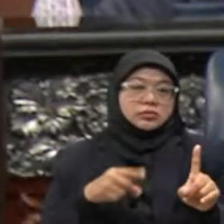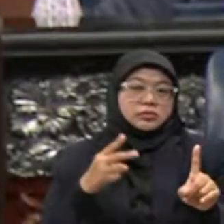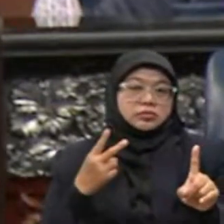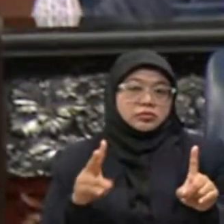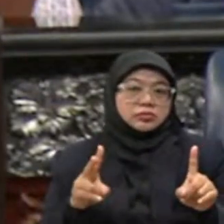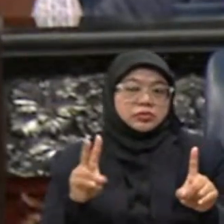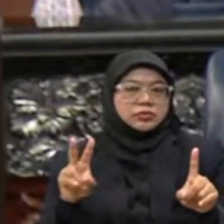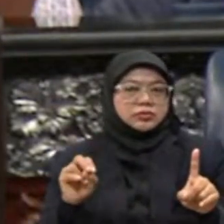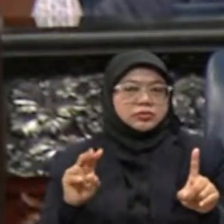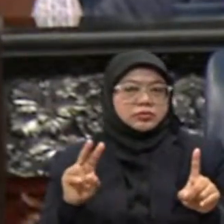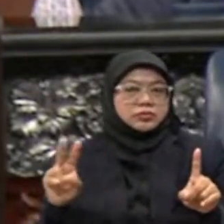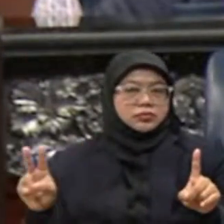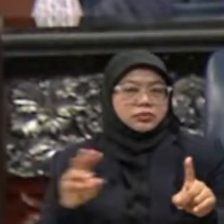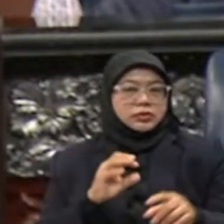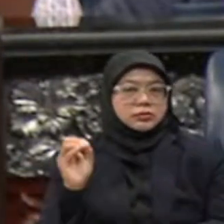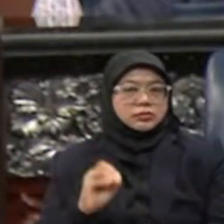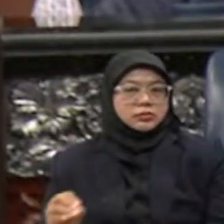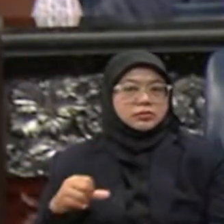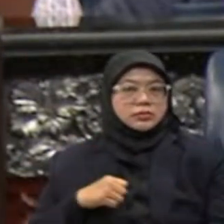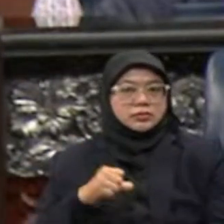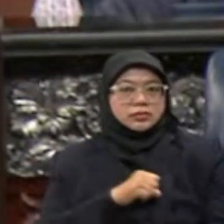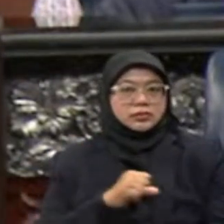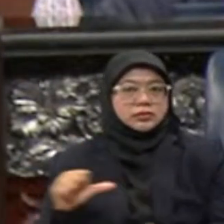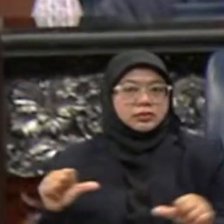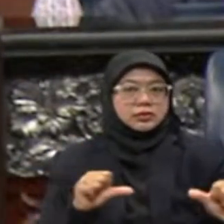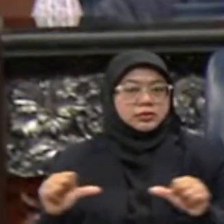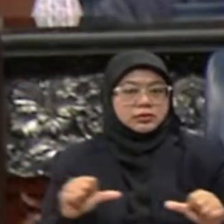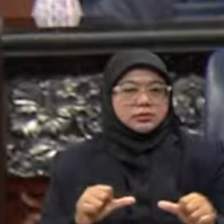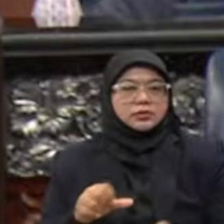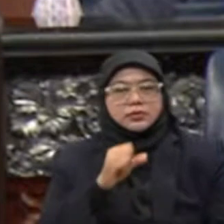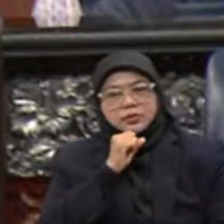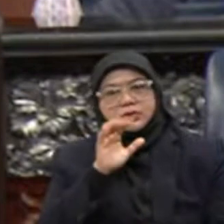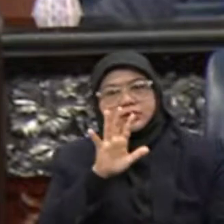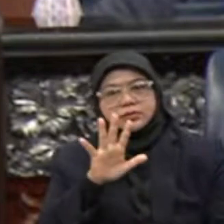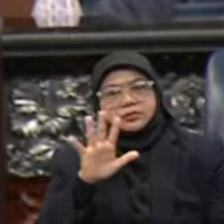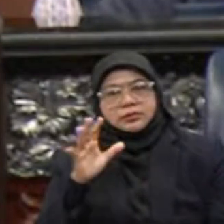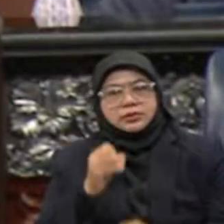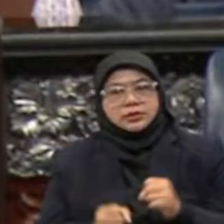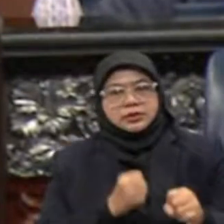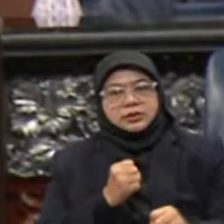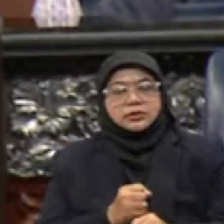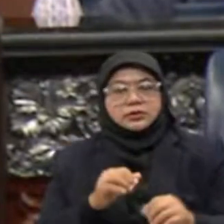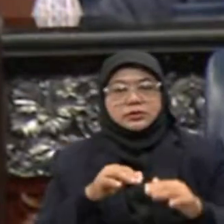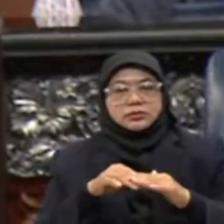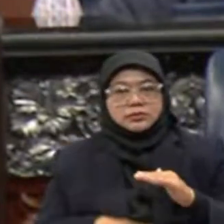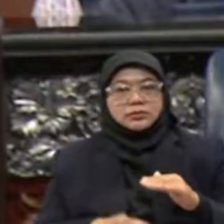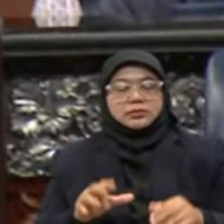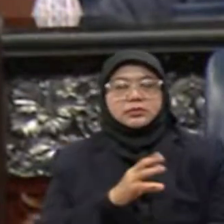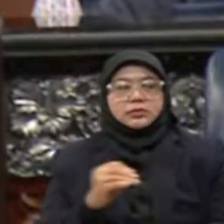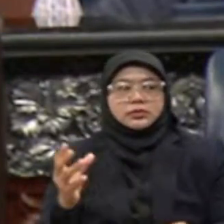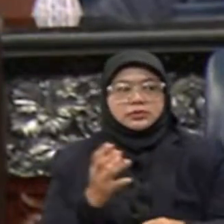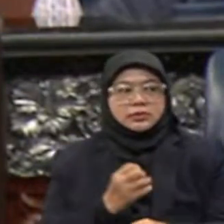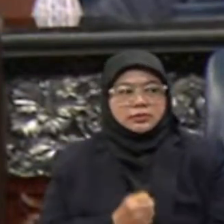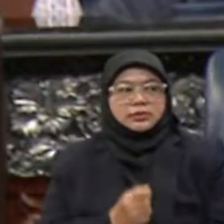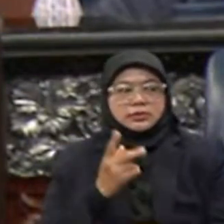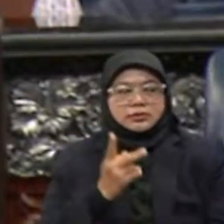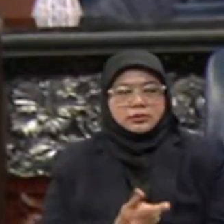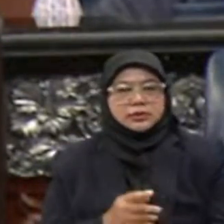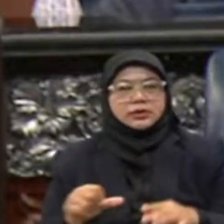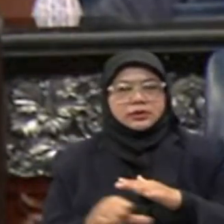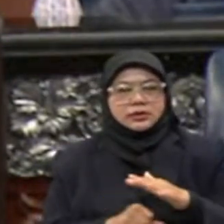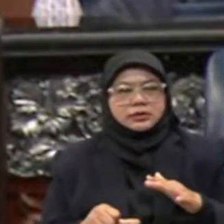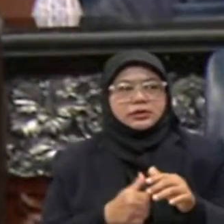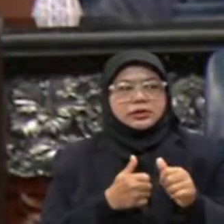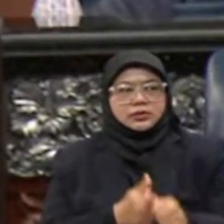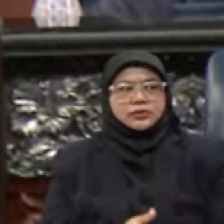2022 ratusan ahli aktif berumur 55 tahun dan ke bawah yang mencapai simpanan asas